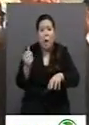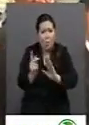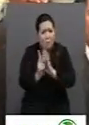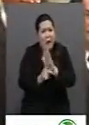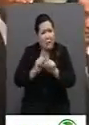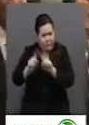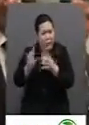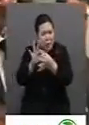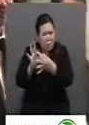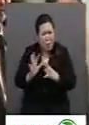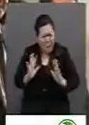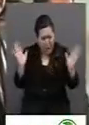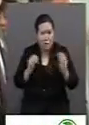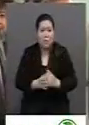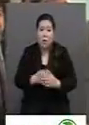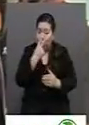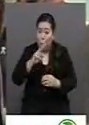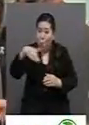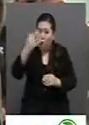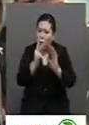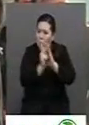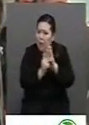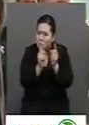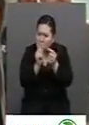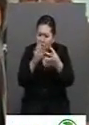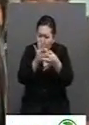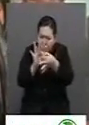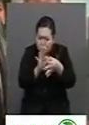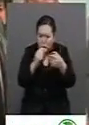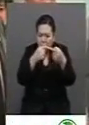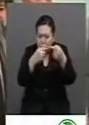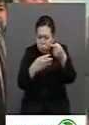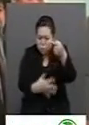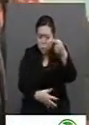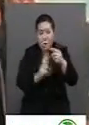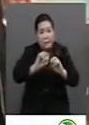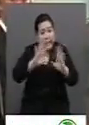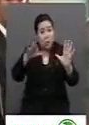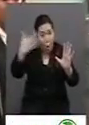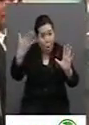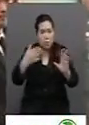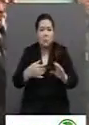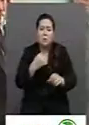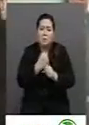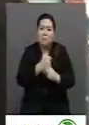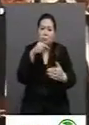ายแล้วอันนี้เป็นมูลการกฎหมายเหล่านั้นให้มันคุยได้ไหมงั้นก็ติดกฎหมายที่ติดกฎหมายที่คุยไม่ได้ทั้งอันนี่ทั้งอะ